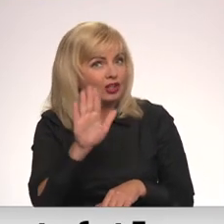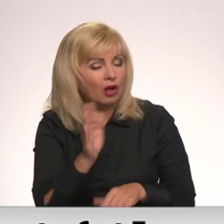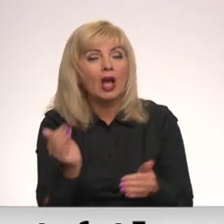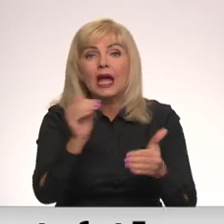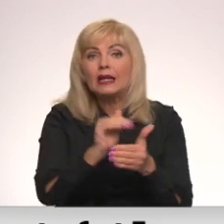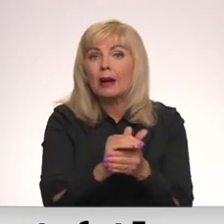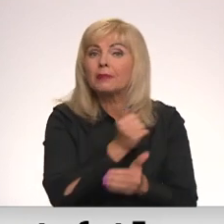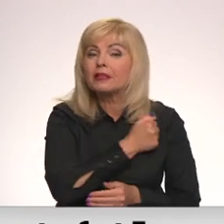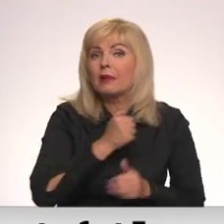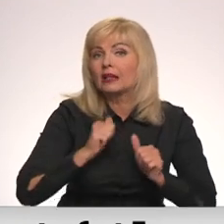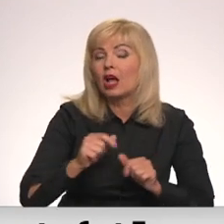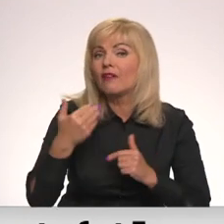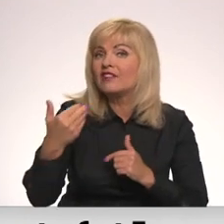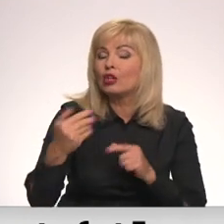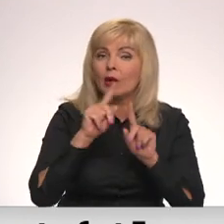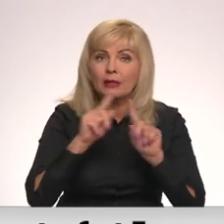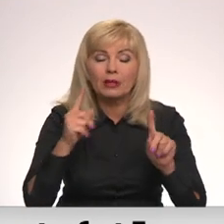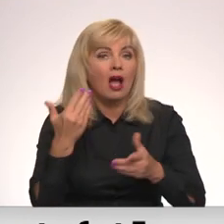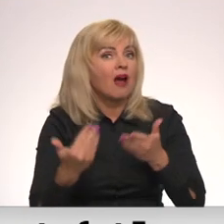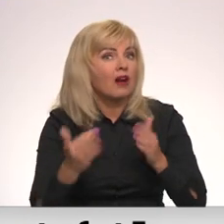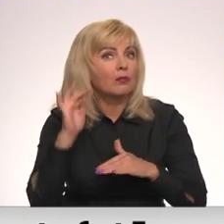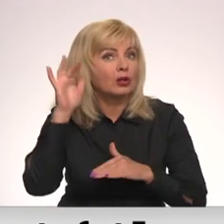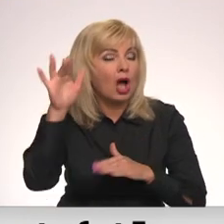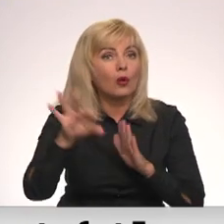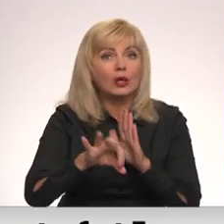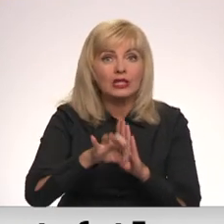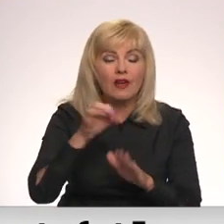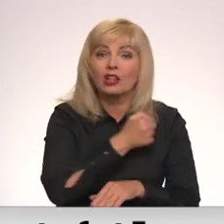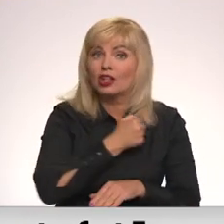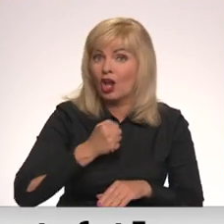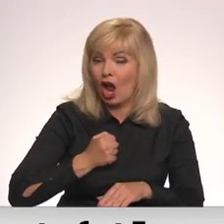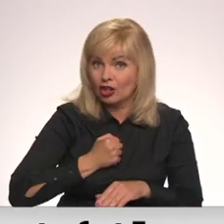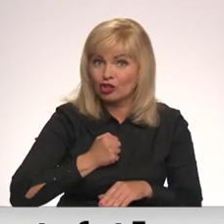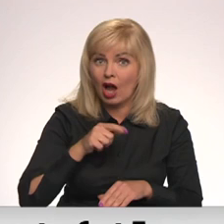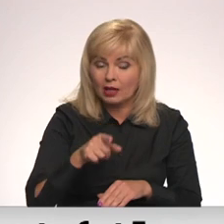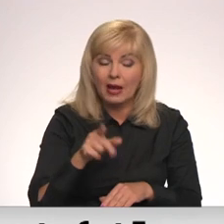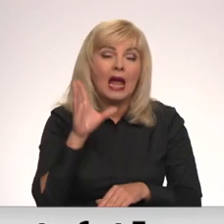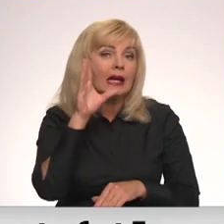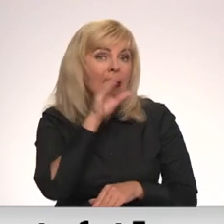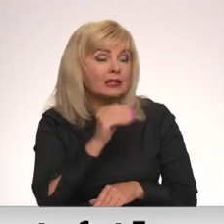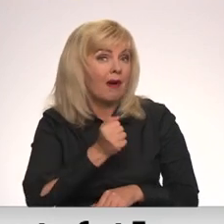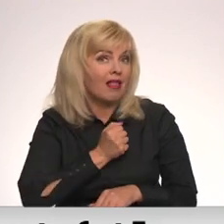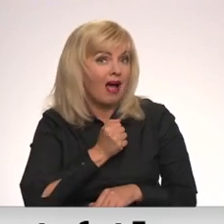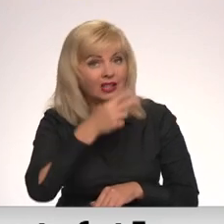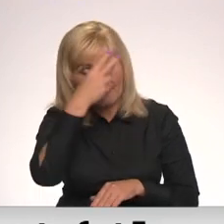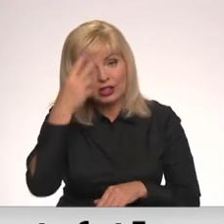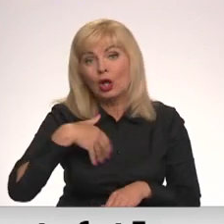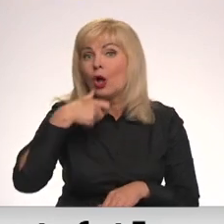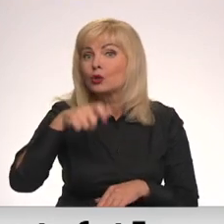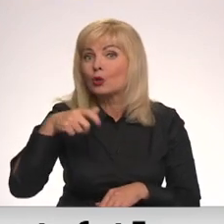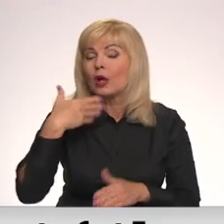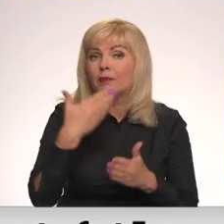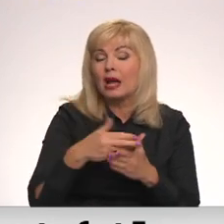militārā dienas īpatnības un varbūt nākotnē arī izvēlēties dienēšanu armijā. Šādas iespējas Latgales vidusskolas skolēniem